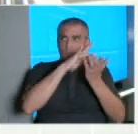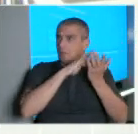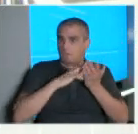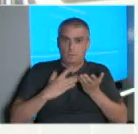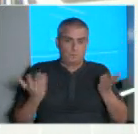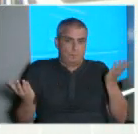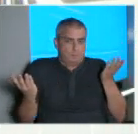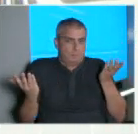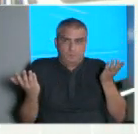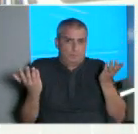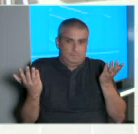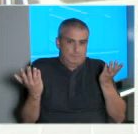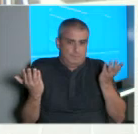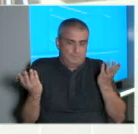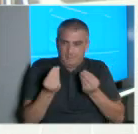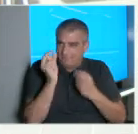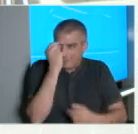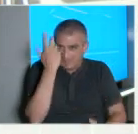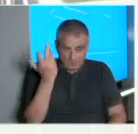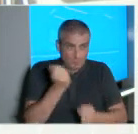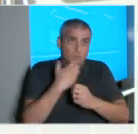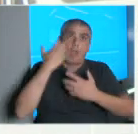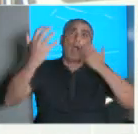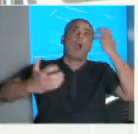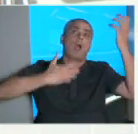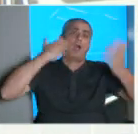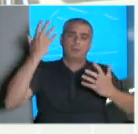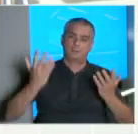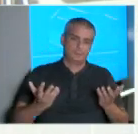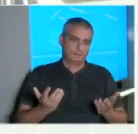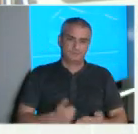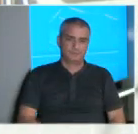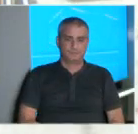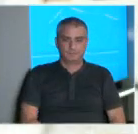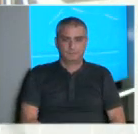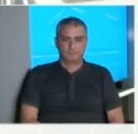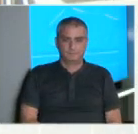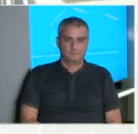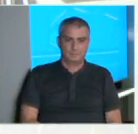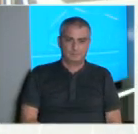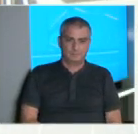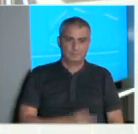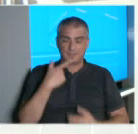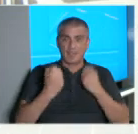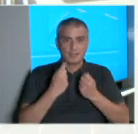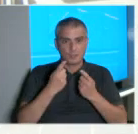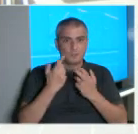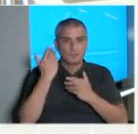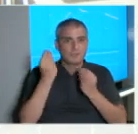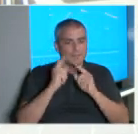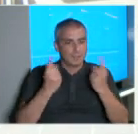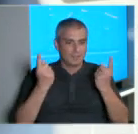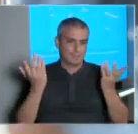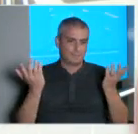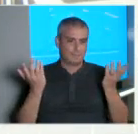מקום. אז זה מדבר קטן, אתה שומע, עושים דבר גדול. תראה, את האנרגיות האלה, דברים אחרים,